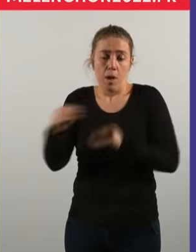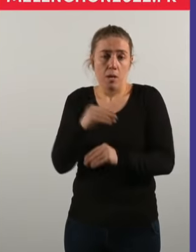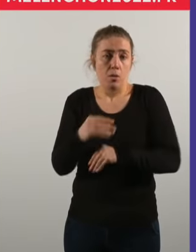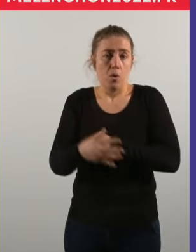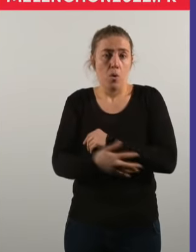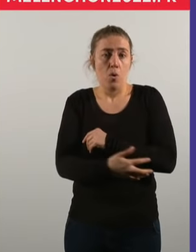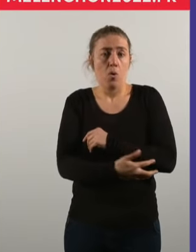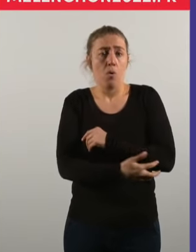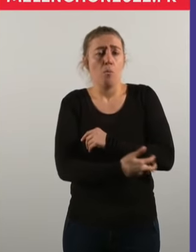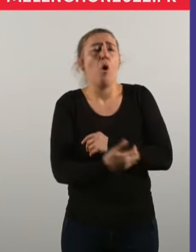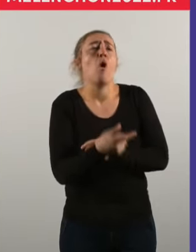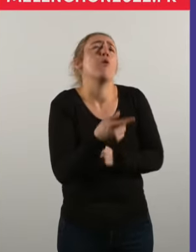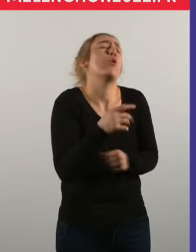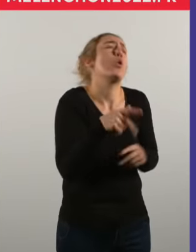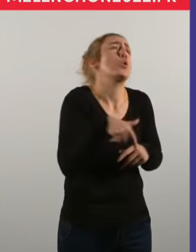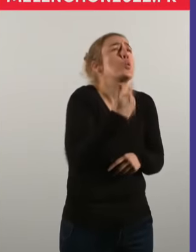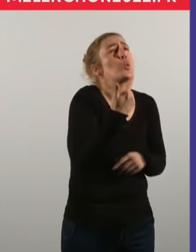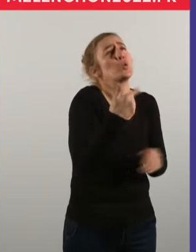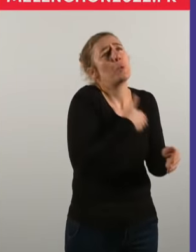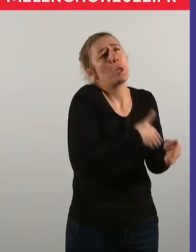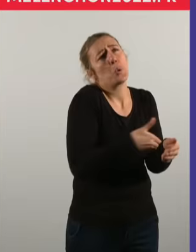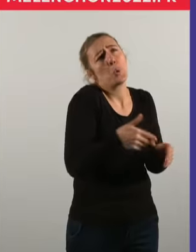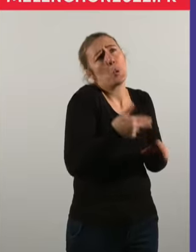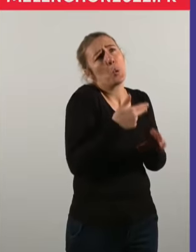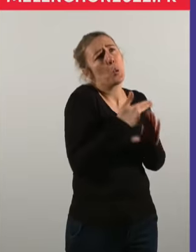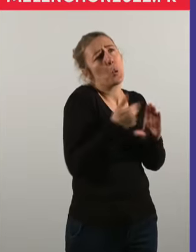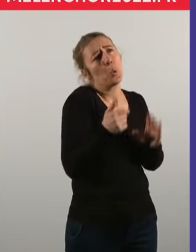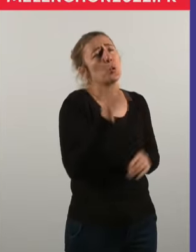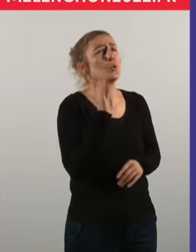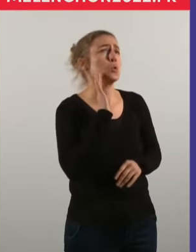12 millions d'euros.